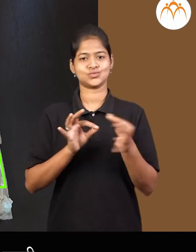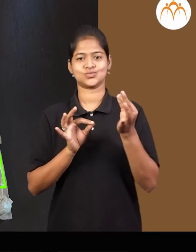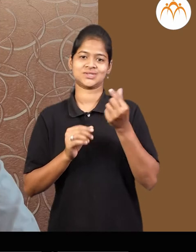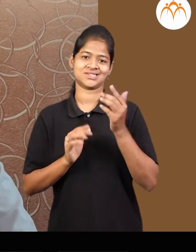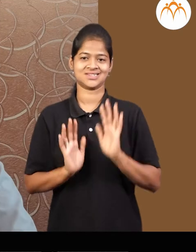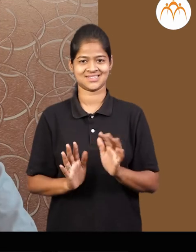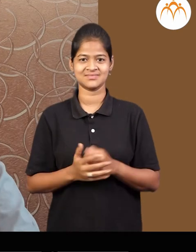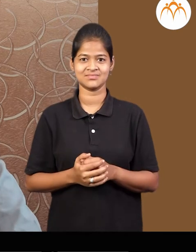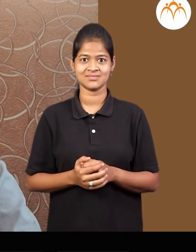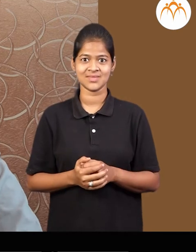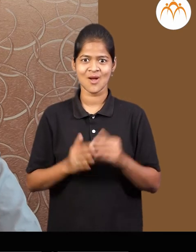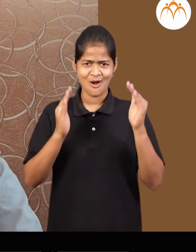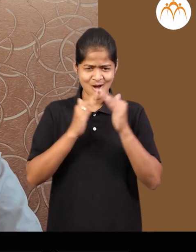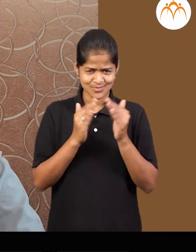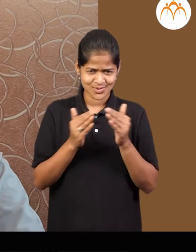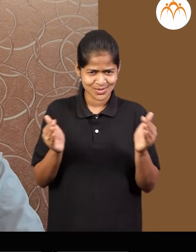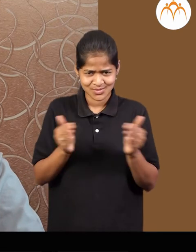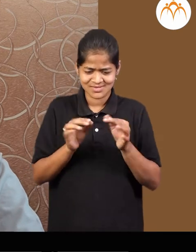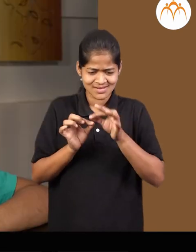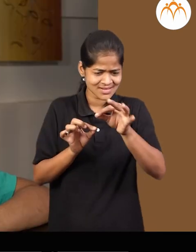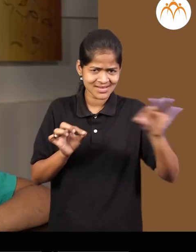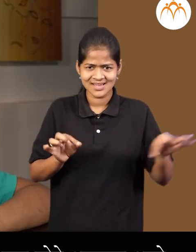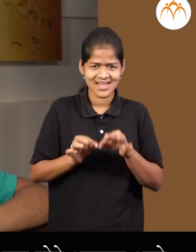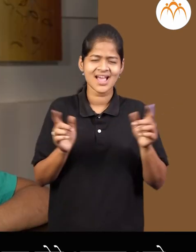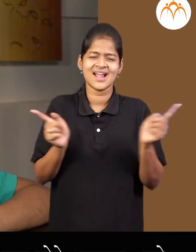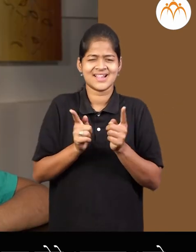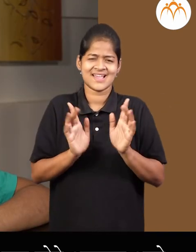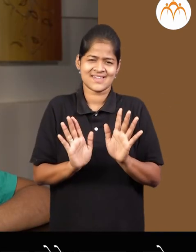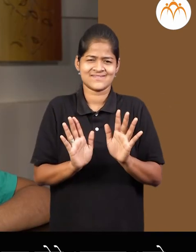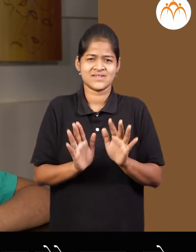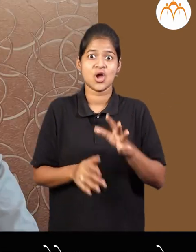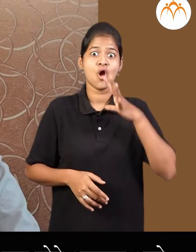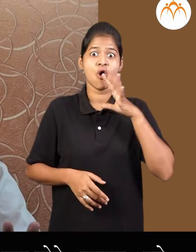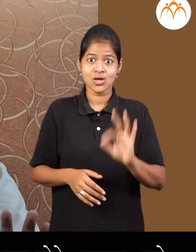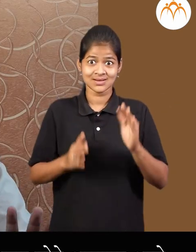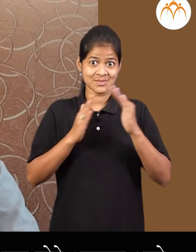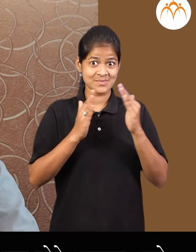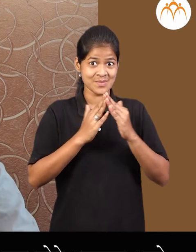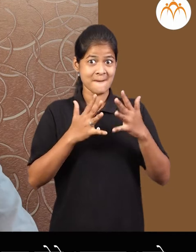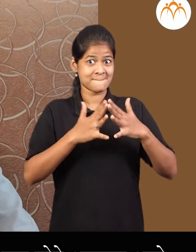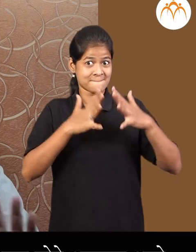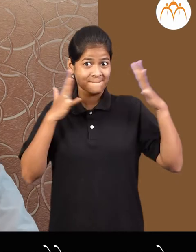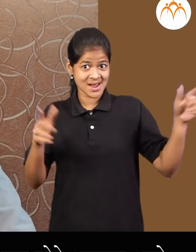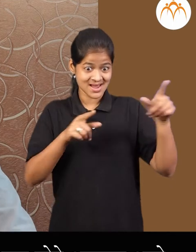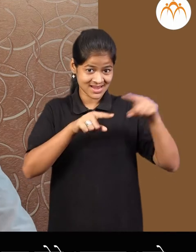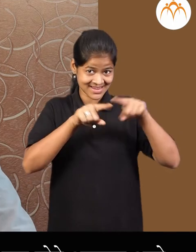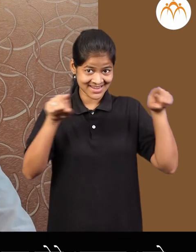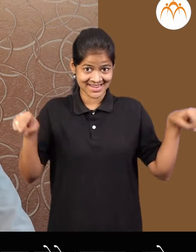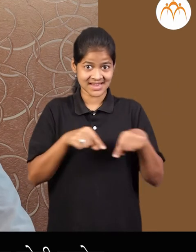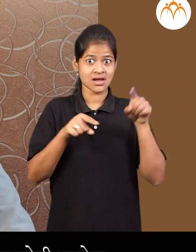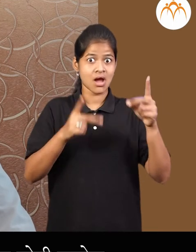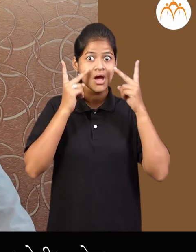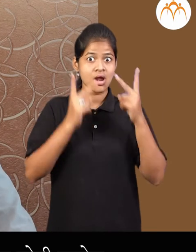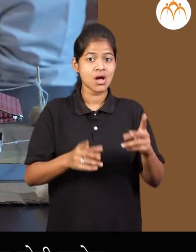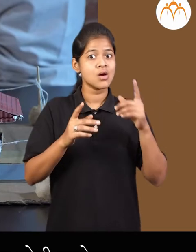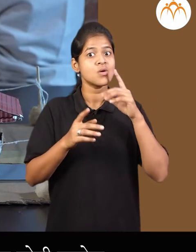की नाही म्हणून त्याला एवढीशी तार किंवा दोरा लागलाय आपल्याला. प्रत्यक्षात घर आणि त्याच्या भोवतालचं कुंपण हे खूप मोठं असणार आहे